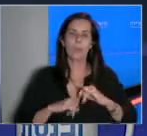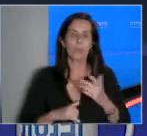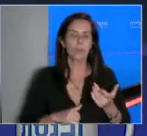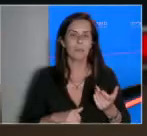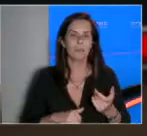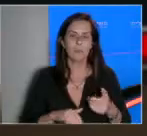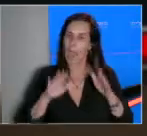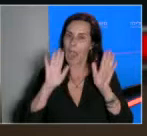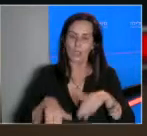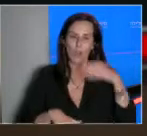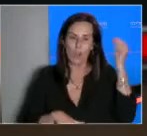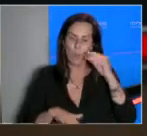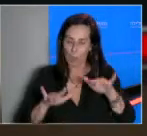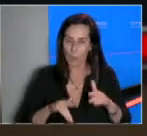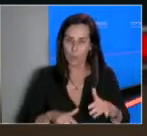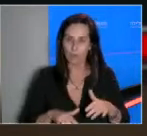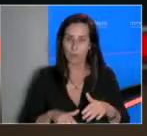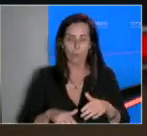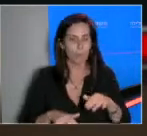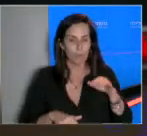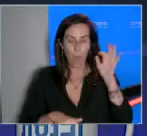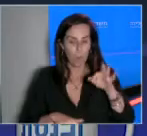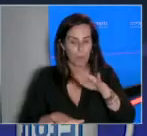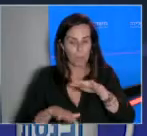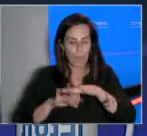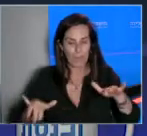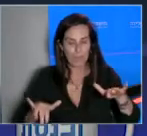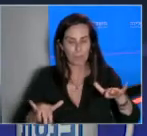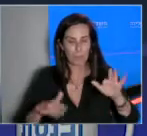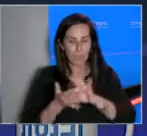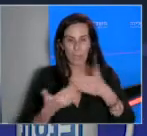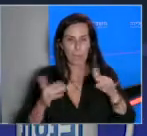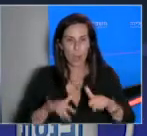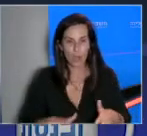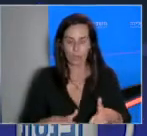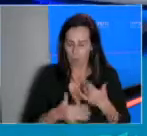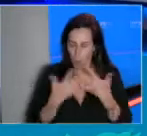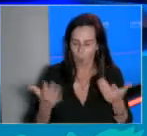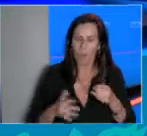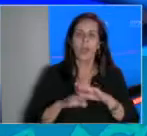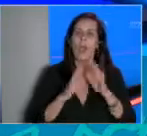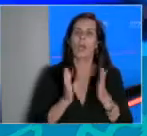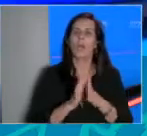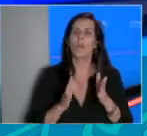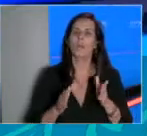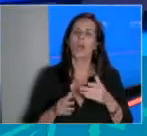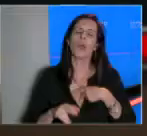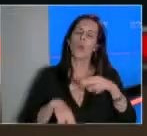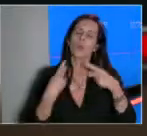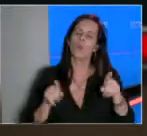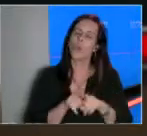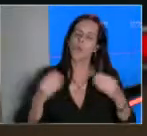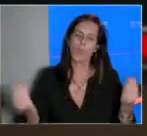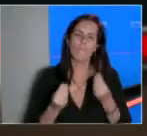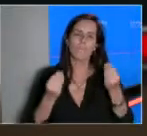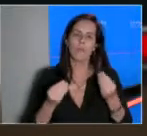אומרת, עזוב ללמוד דרך המחשב, מכשילים ילדים כי אין להם מחשב. ברור. ברור שהכל עניין שאנחנו חוזרים כל הזמן לאותו